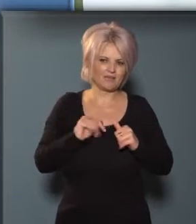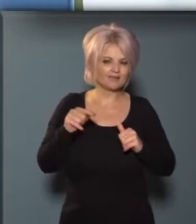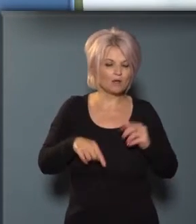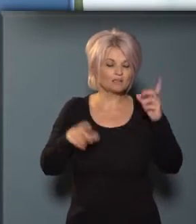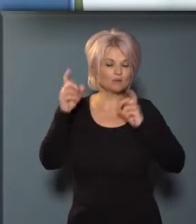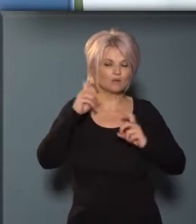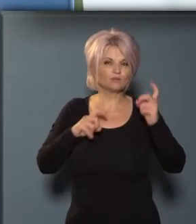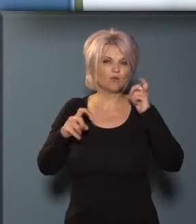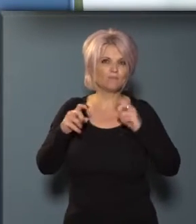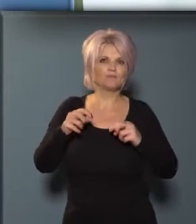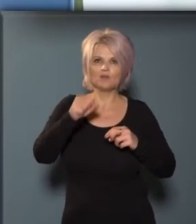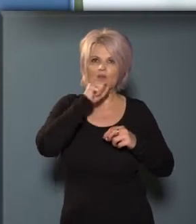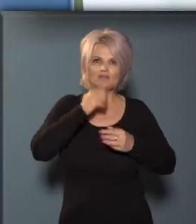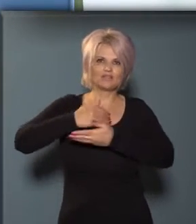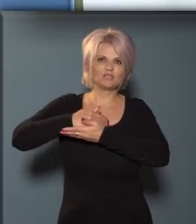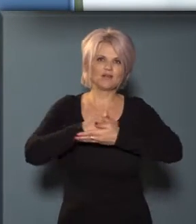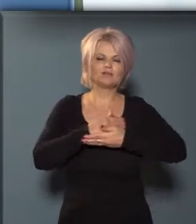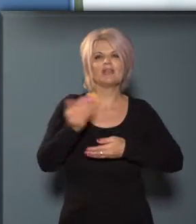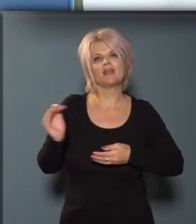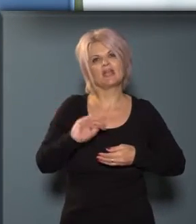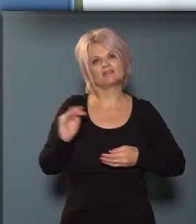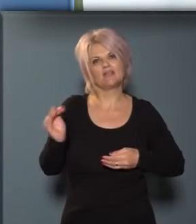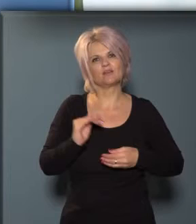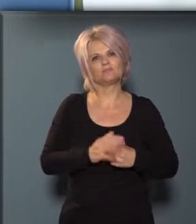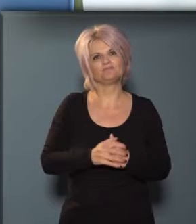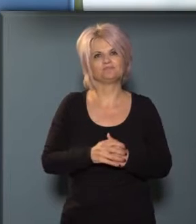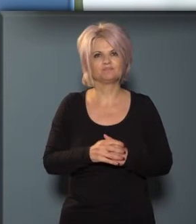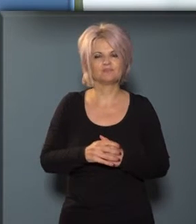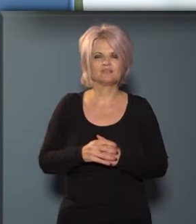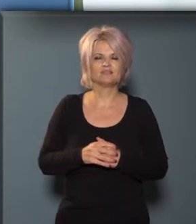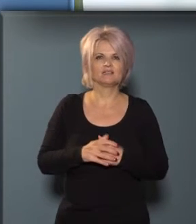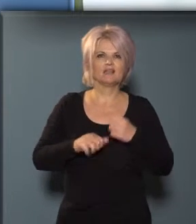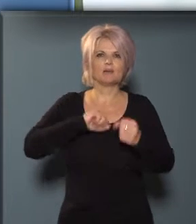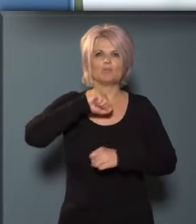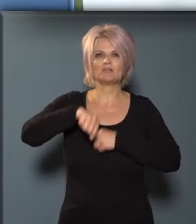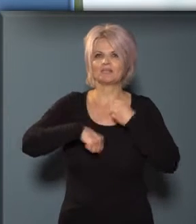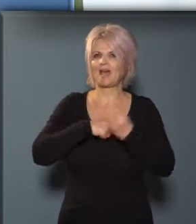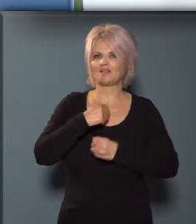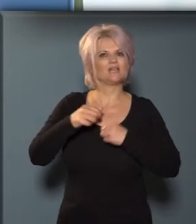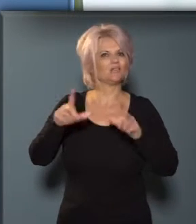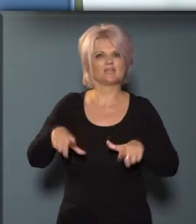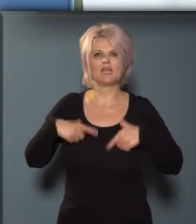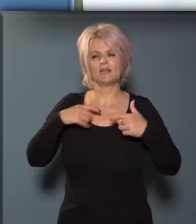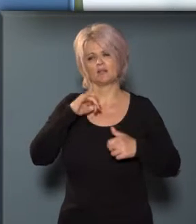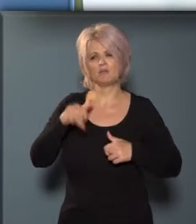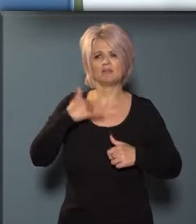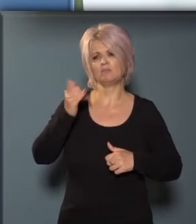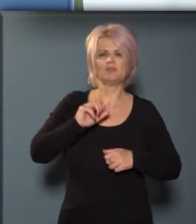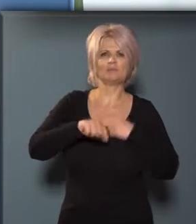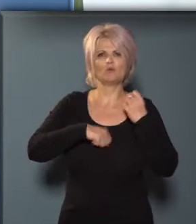gondolom, hogy az óvodás gyerekeknek ugye... A mozgás az alapfeltétel, tehát ez az élet. Ők mindig mozgásban